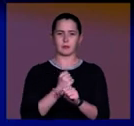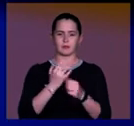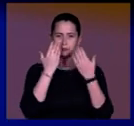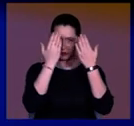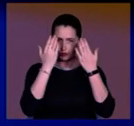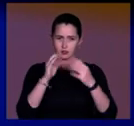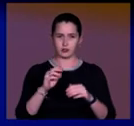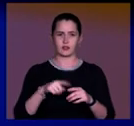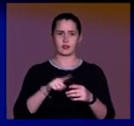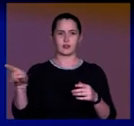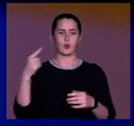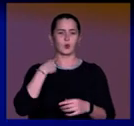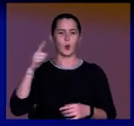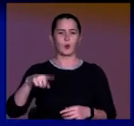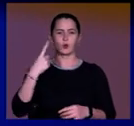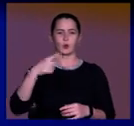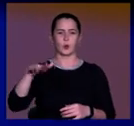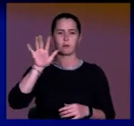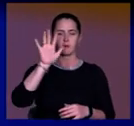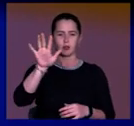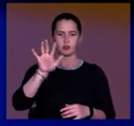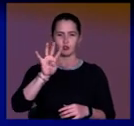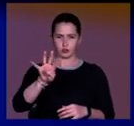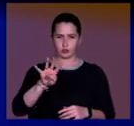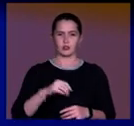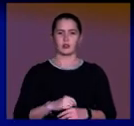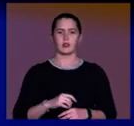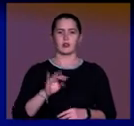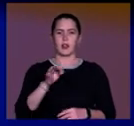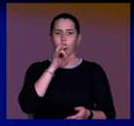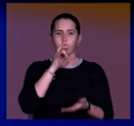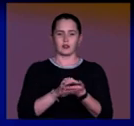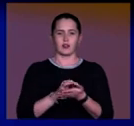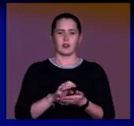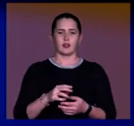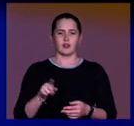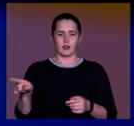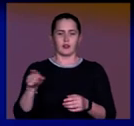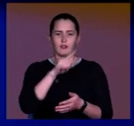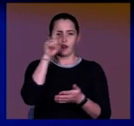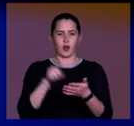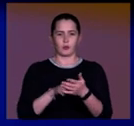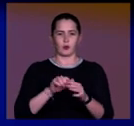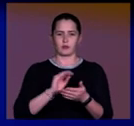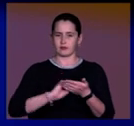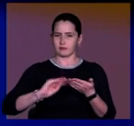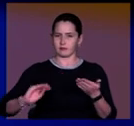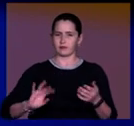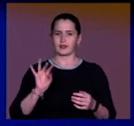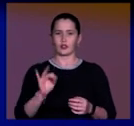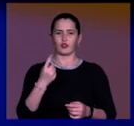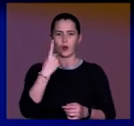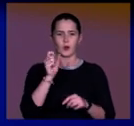вам текст на странице 154 ответьте на вопросы к тексту и ещё одно